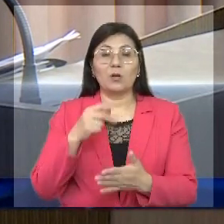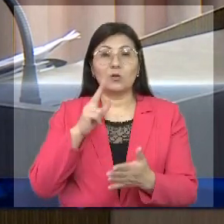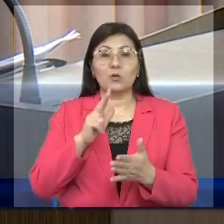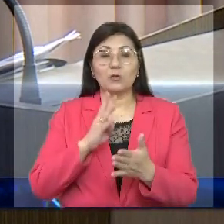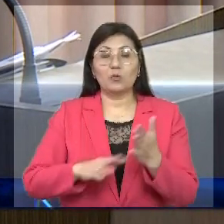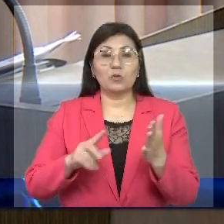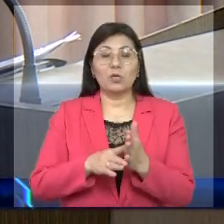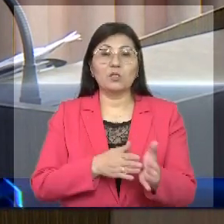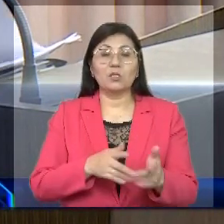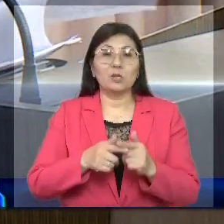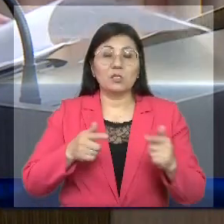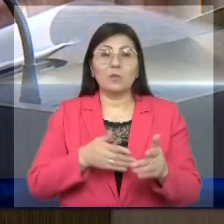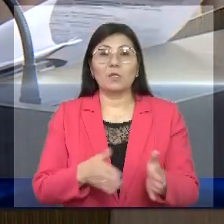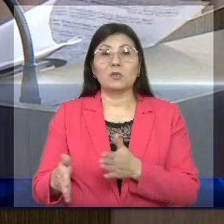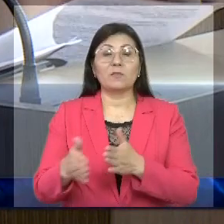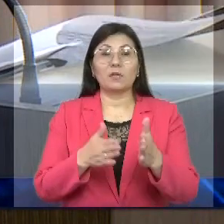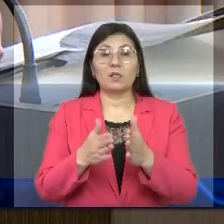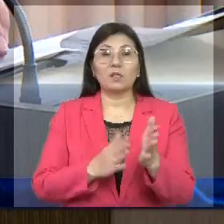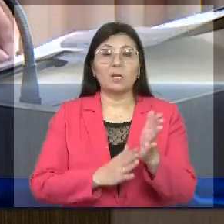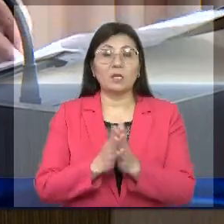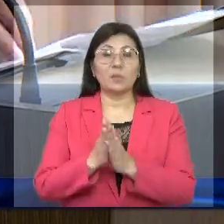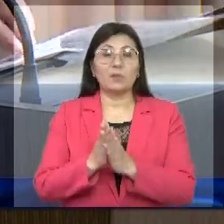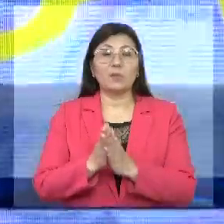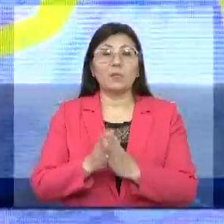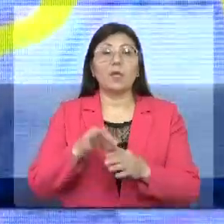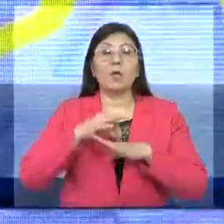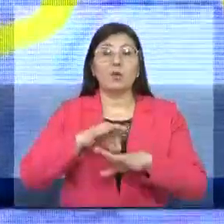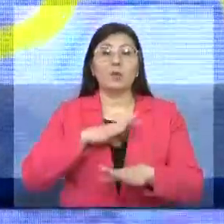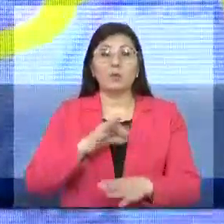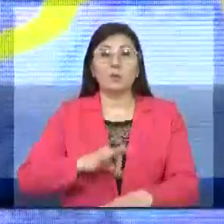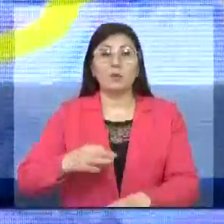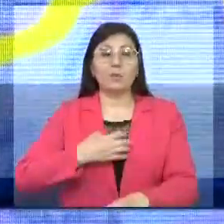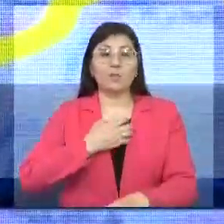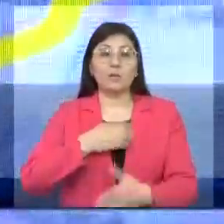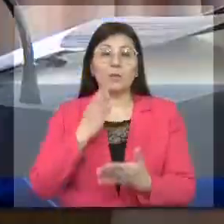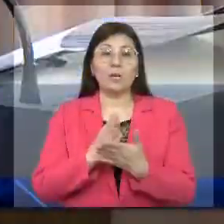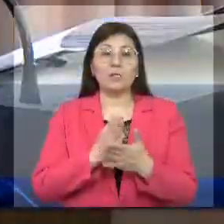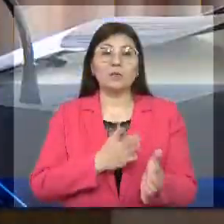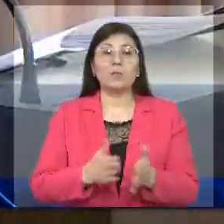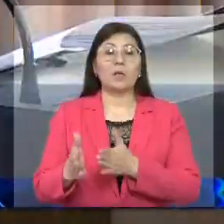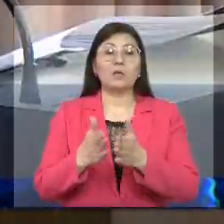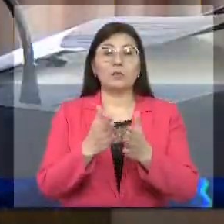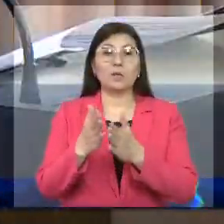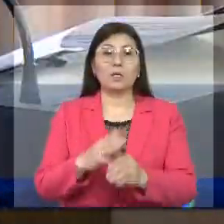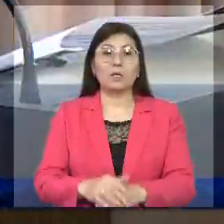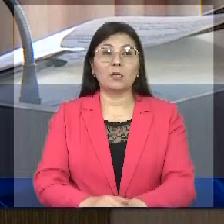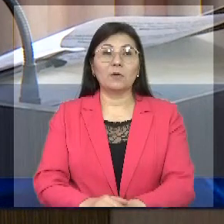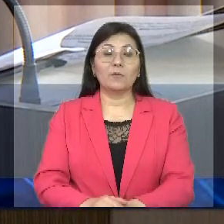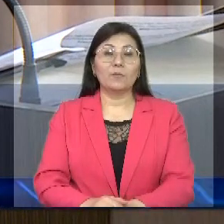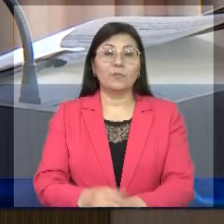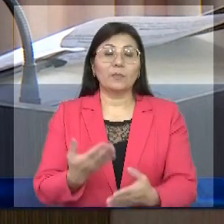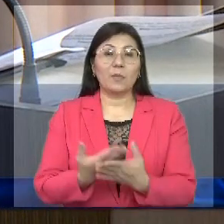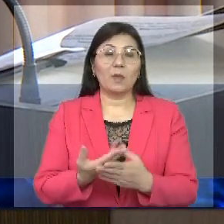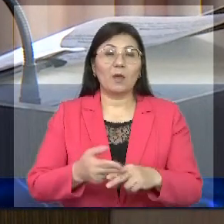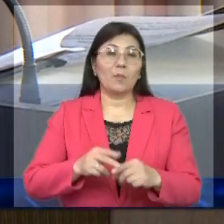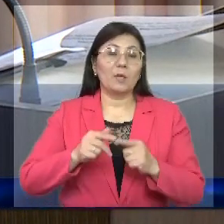1197 шақырым жол жиегінде өшіп, шалу жұмыстары жүргізілуде. Облыстық маңызы бар жолдардағы қар басатын учаскелерінің